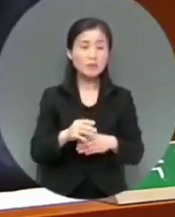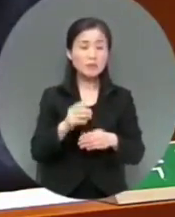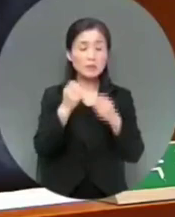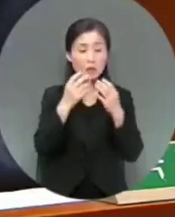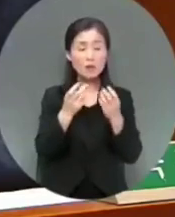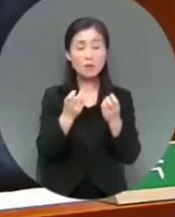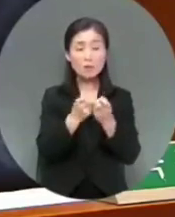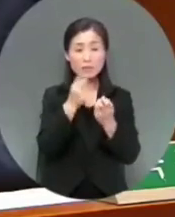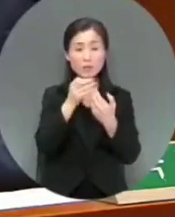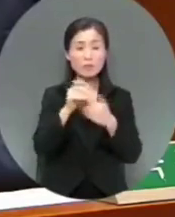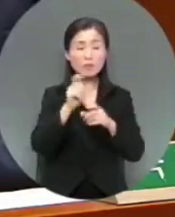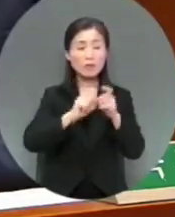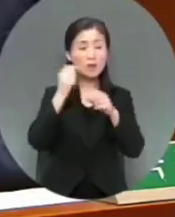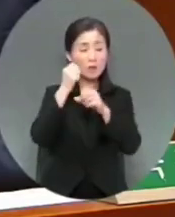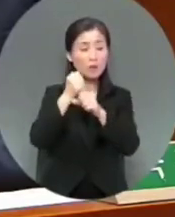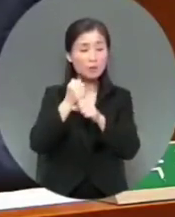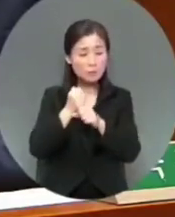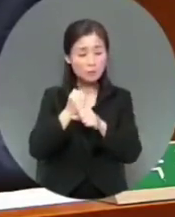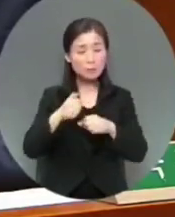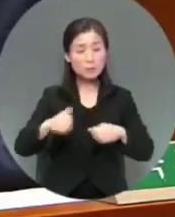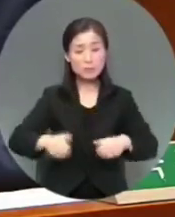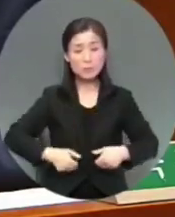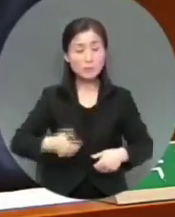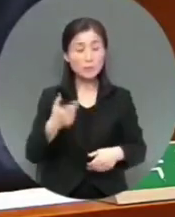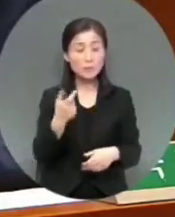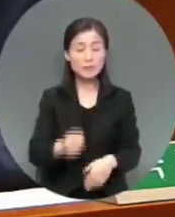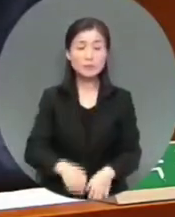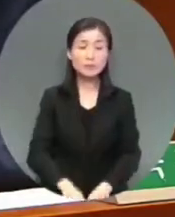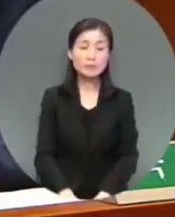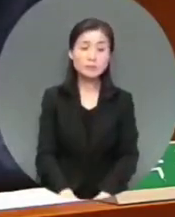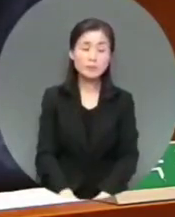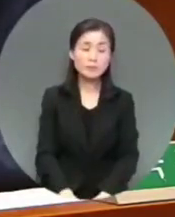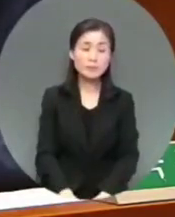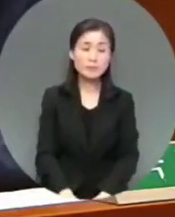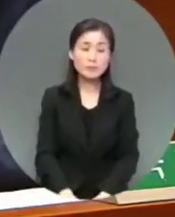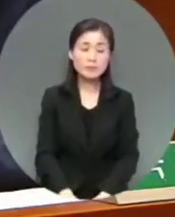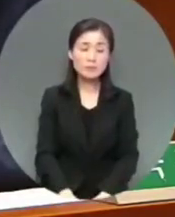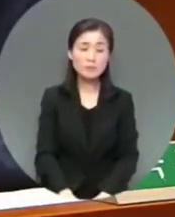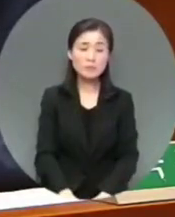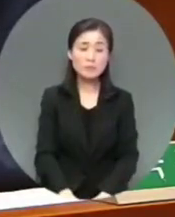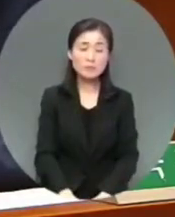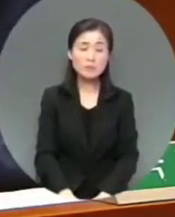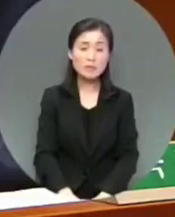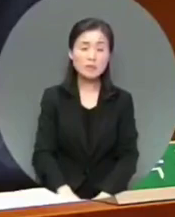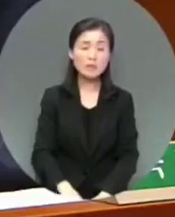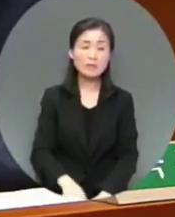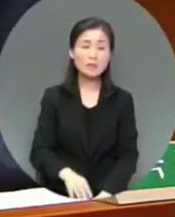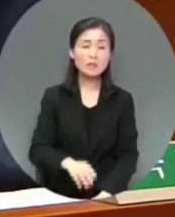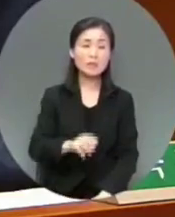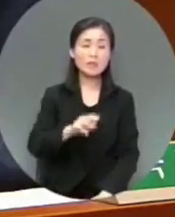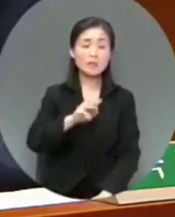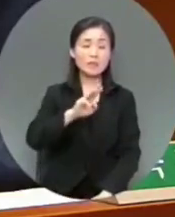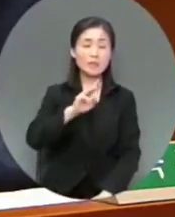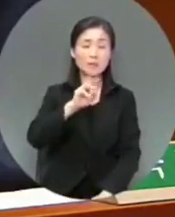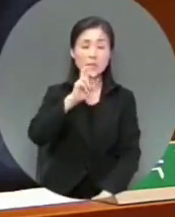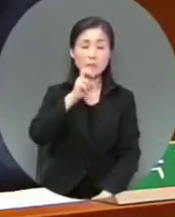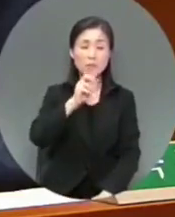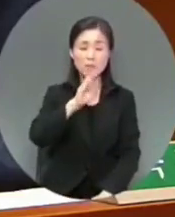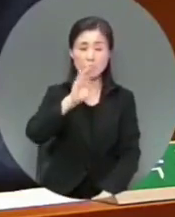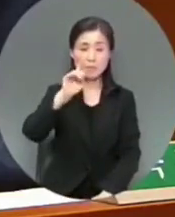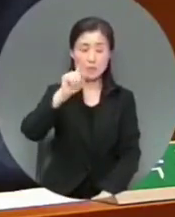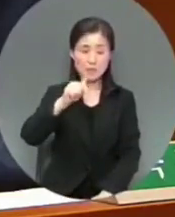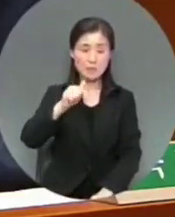방법이 있으면 더 연구하시는 것도 맞고요. 그런데 그때 당시에 MB 정권 때 이제 이런 식으로 통제